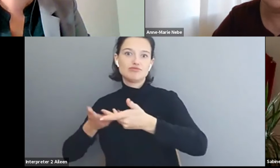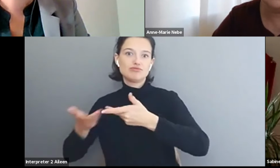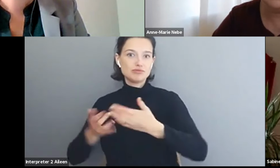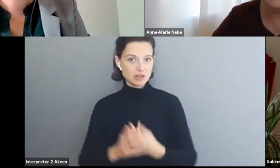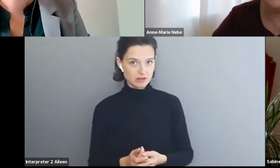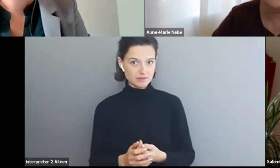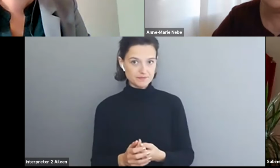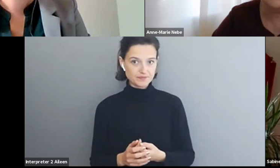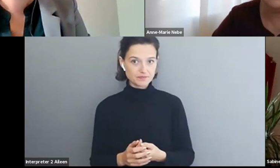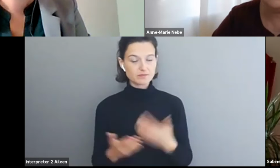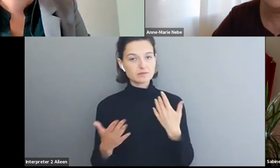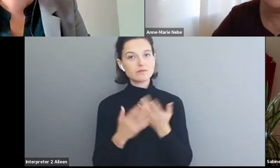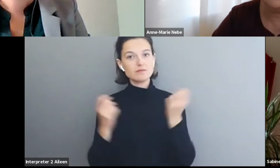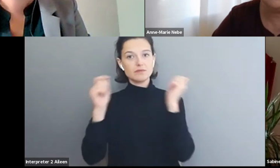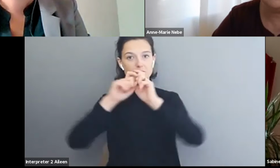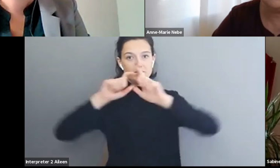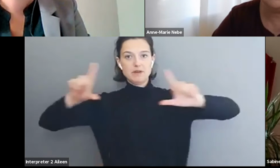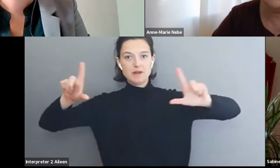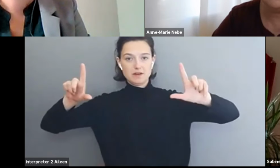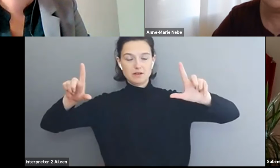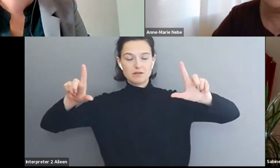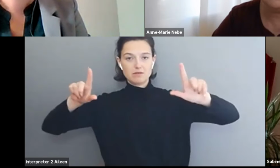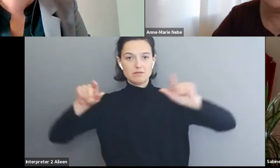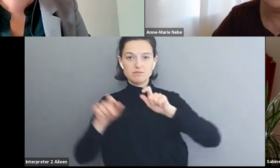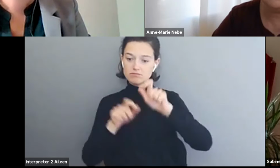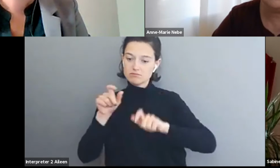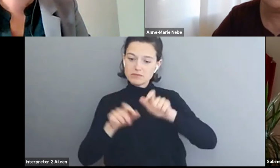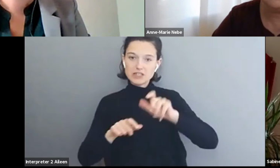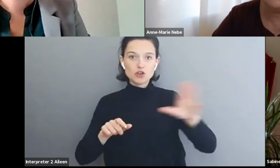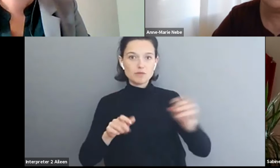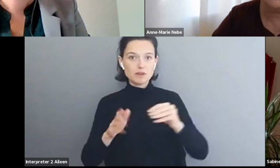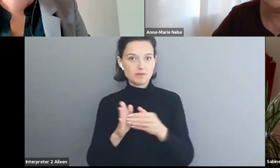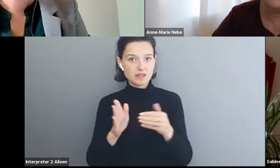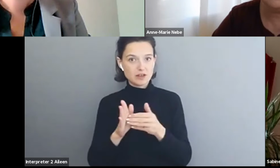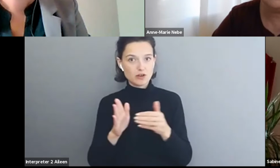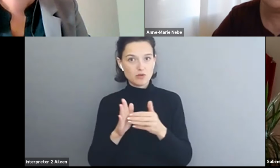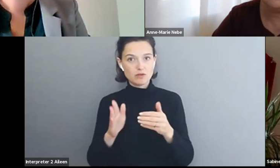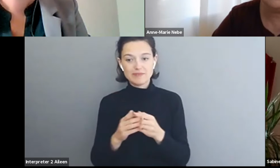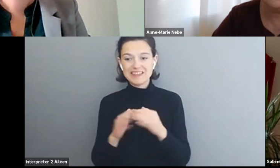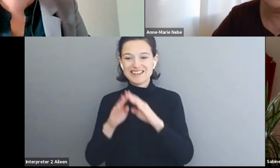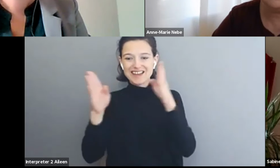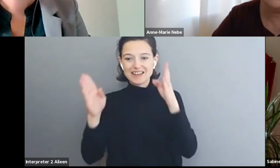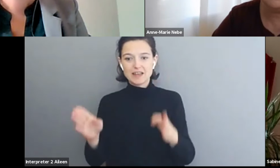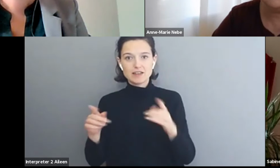man eben Menschen mit Behinderungen in den Einrichtungen